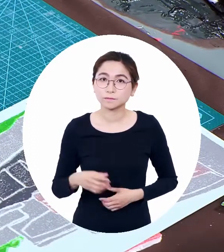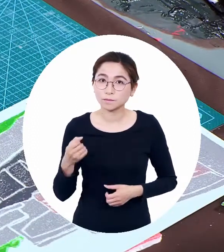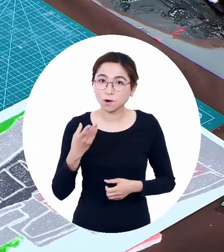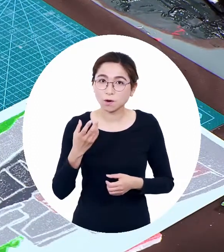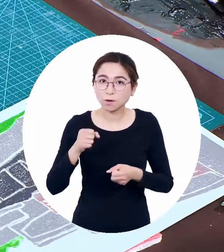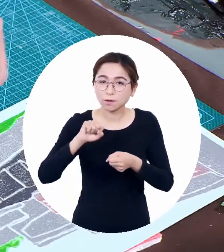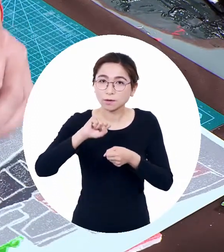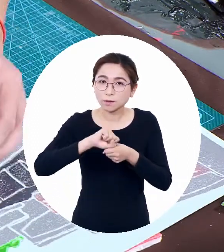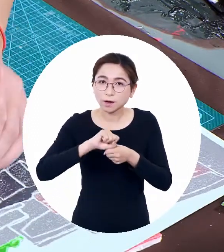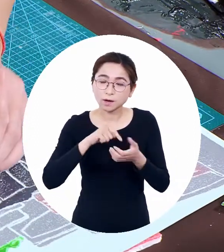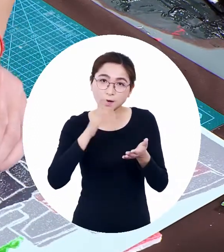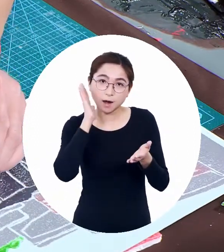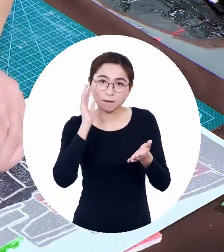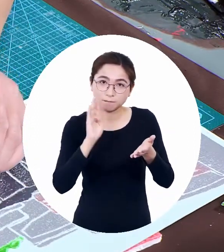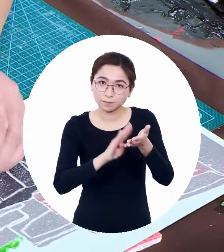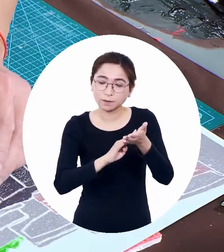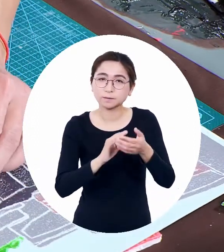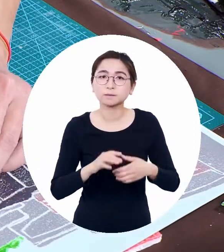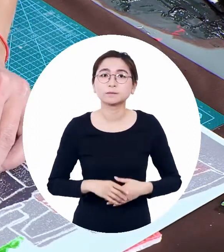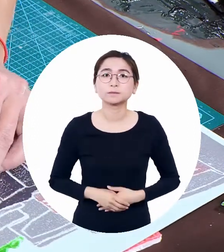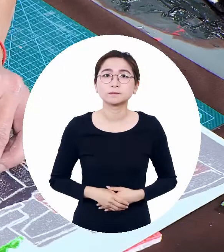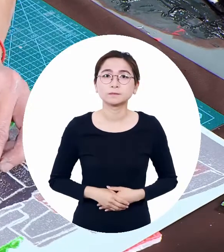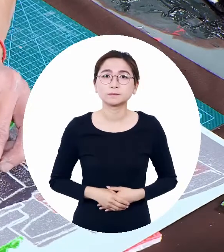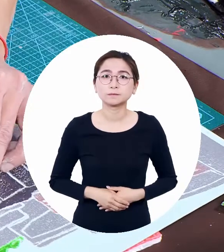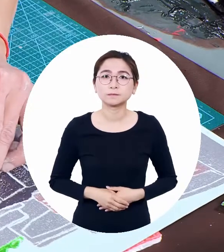咁再擺一個男仔喺度啦。